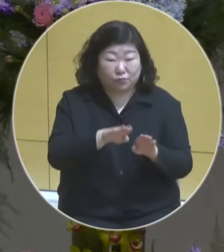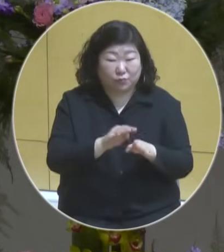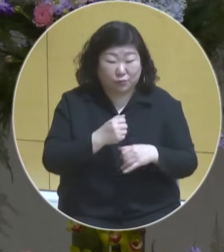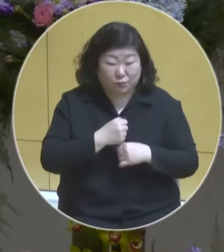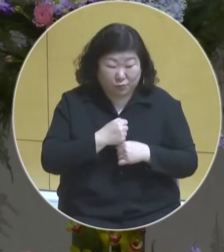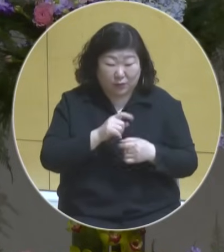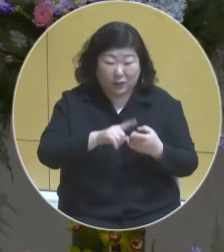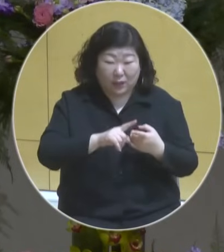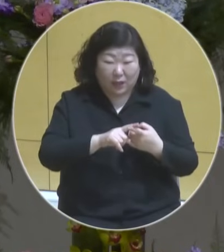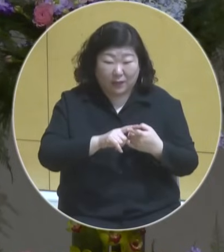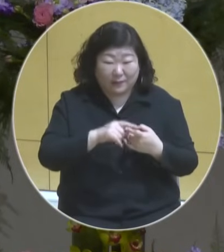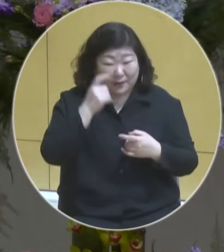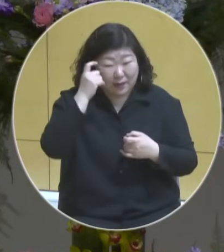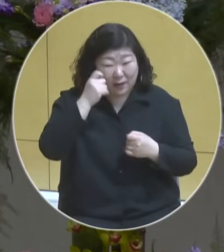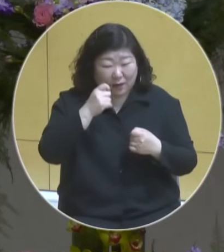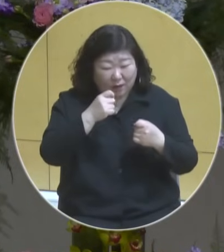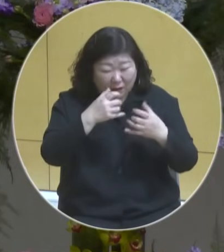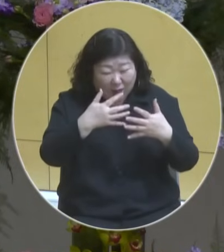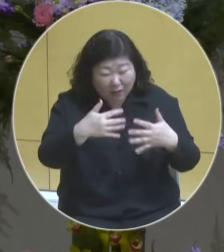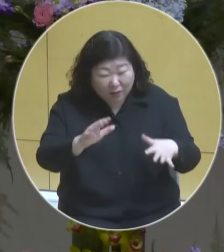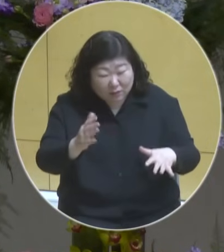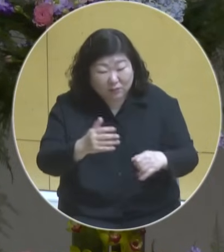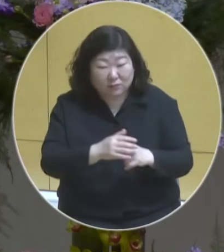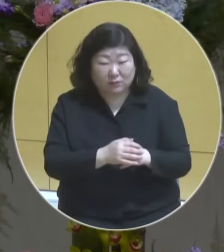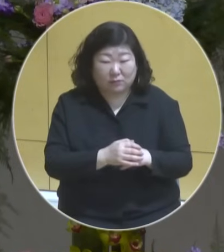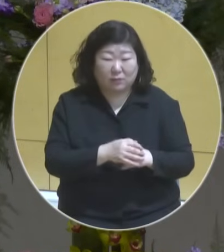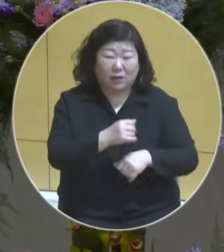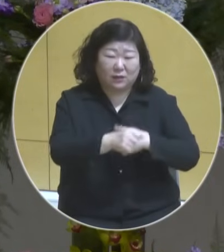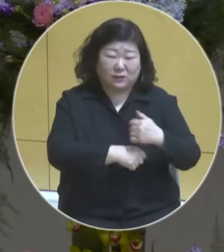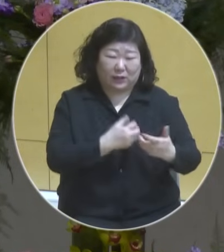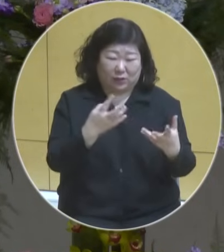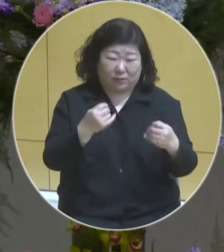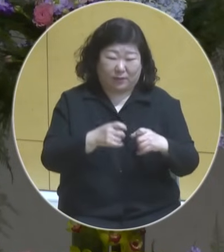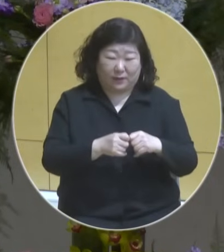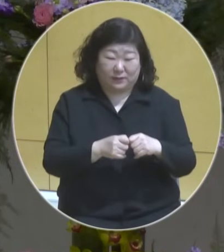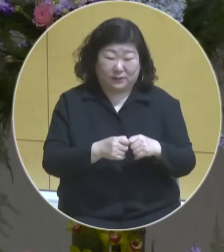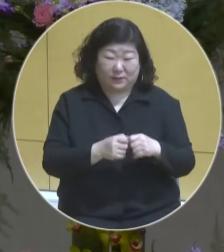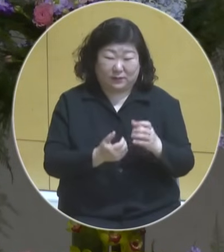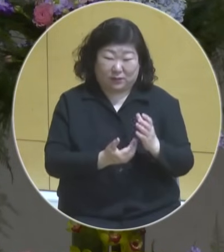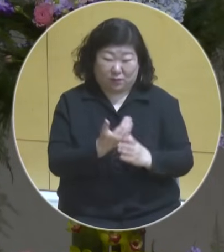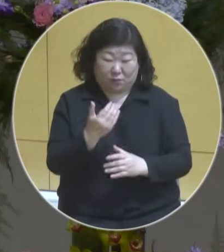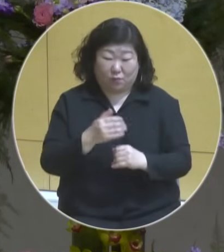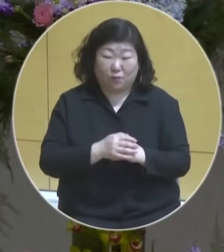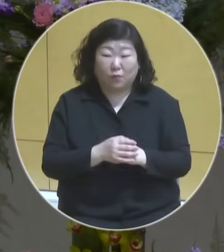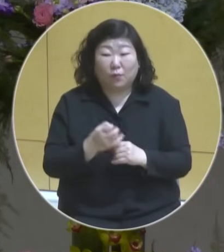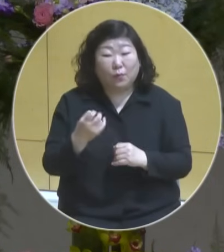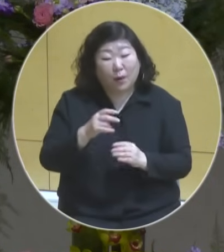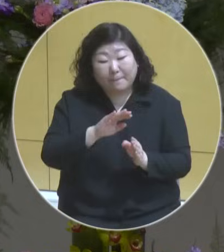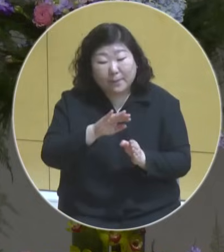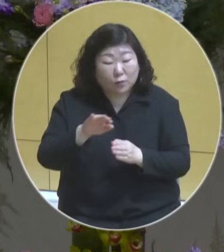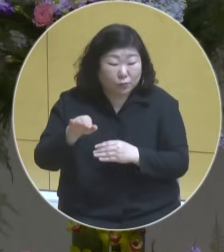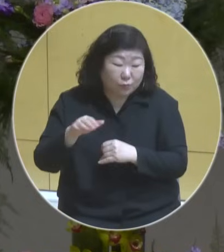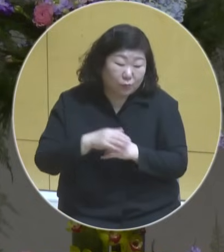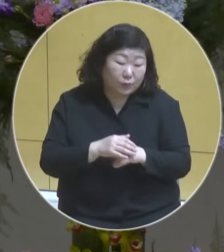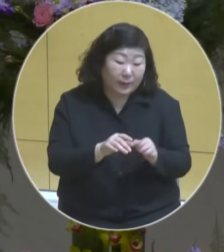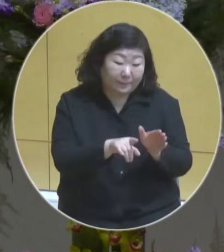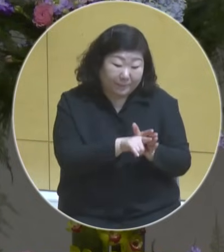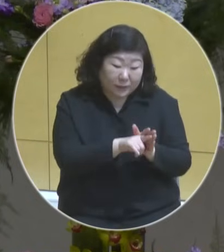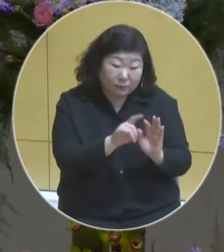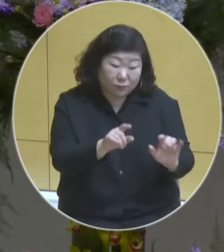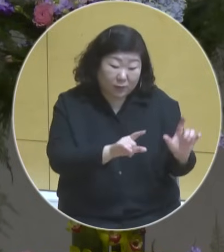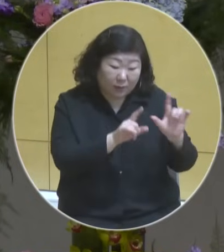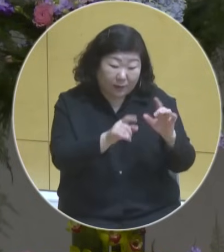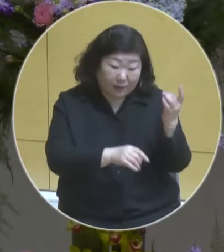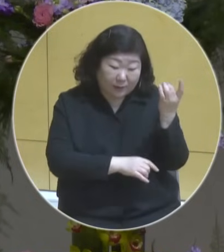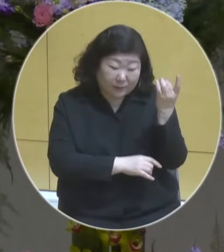한편으로는 많이 자유로워졌지만 또 다른 한편으로는 우리가 해야 될 신앙에 있어서 가장 중요한 기본적인